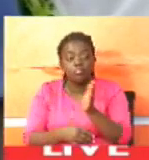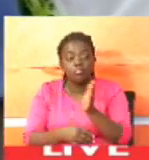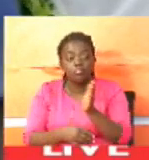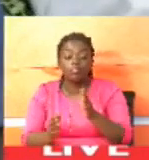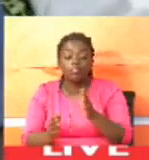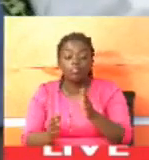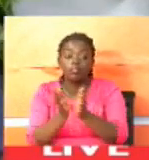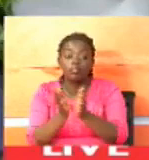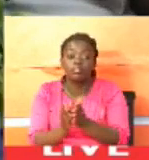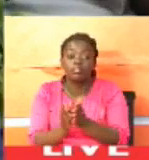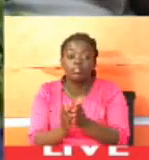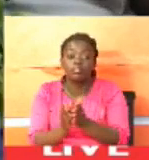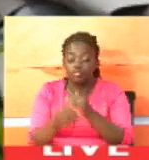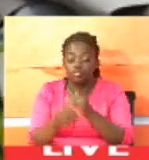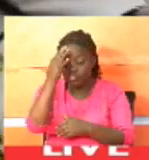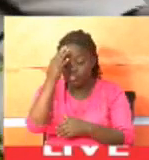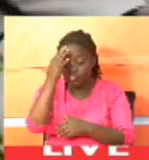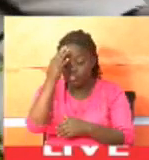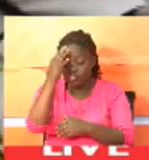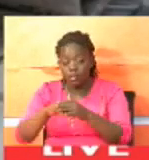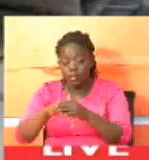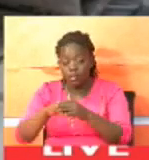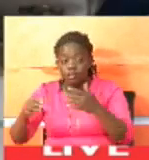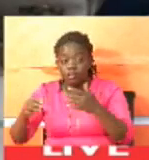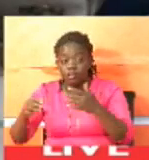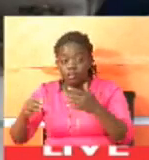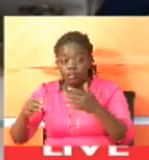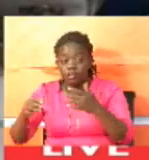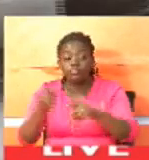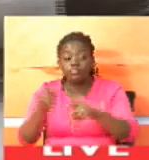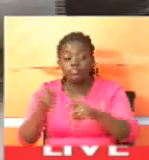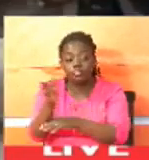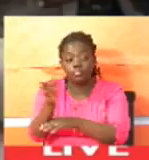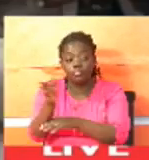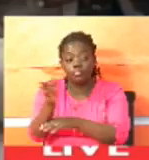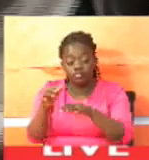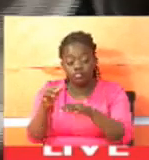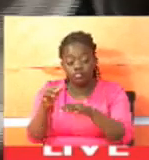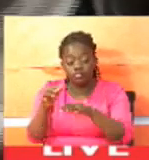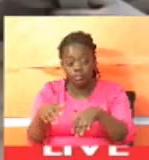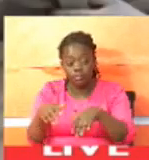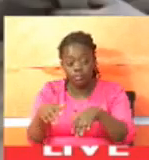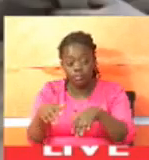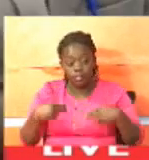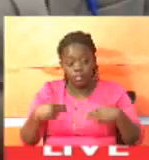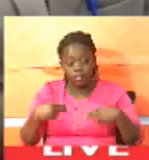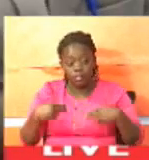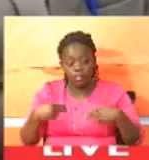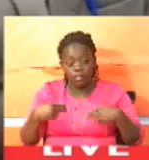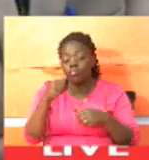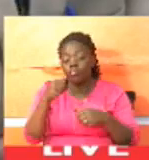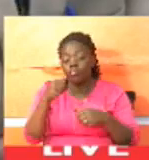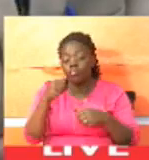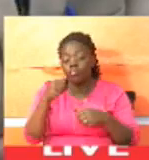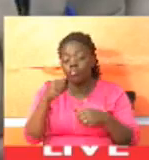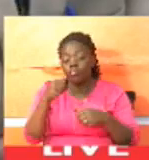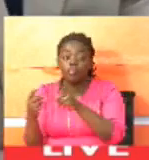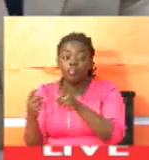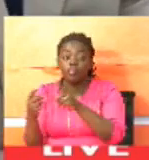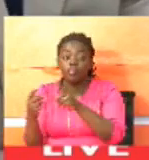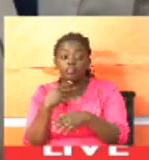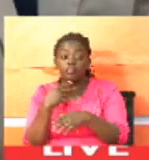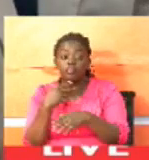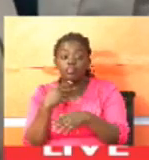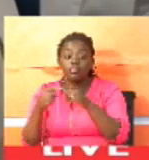Abanyonyodde ensonga ebalwisizza nti abadde n'abakungu okuva minisitule y'ebyobulimi n'ebyobulamu baabadde asisinkanye nga nabo baagala